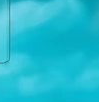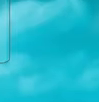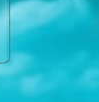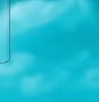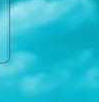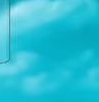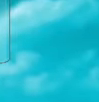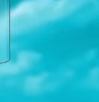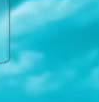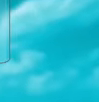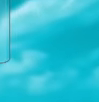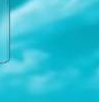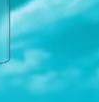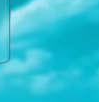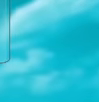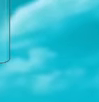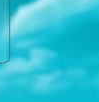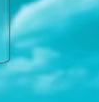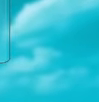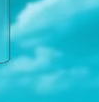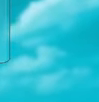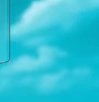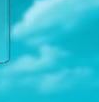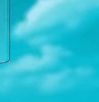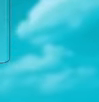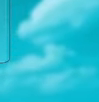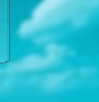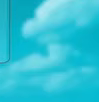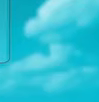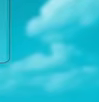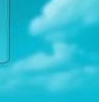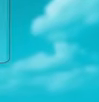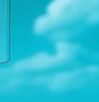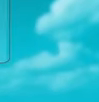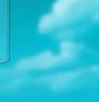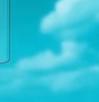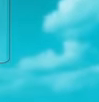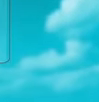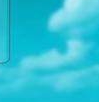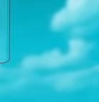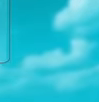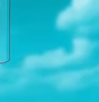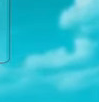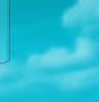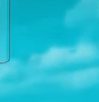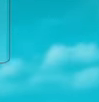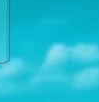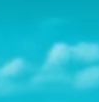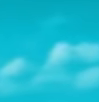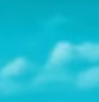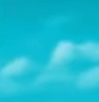4 градус нөлден төмен. Сырдарияда сынап бағанасы күнде 7 градус жылыны, ал түнде 3 градус суықты көрсетеді.